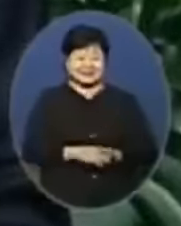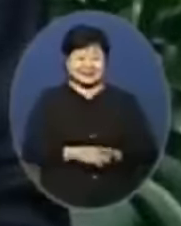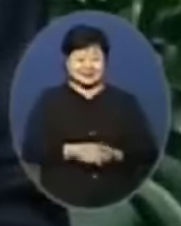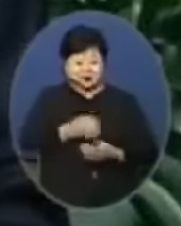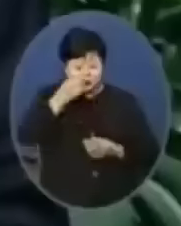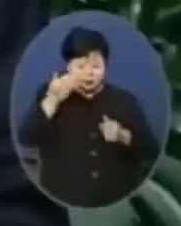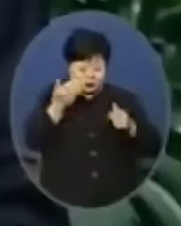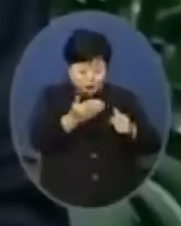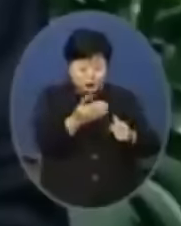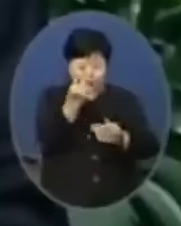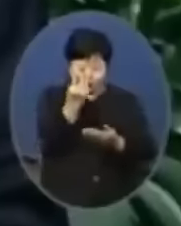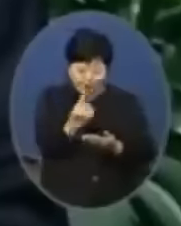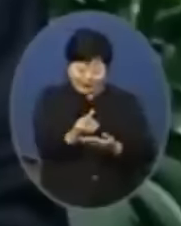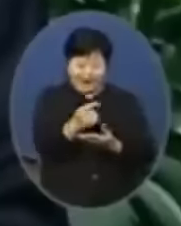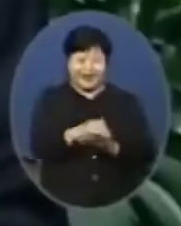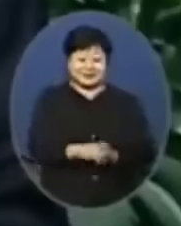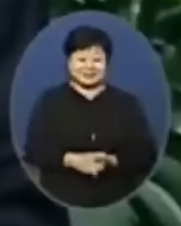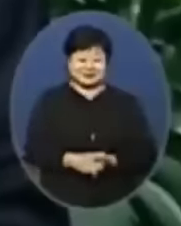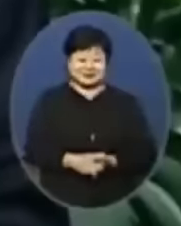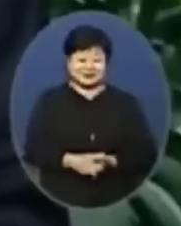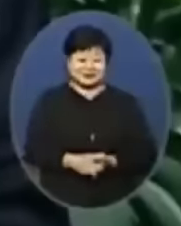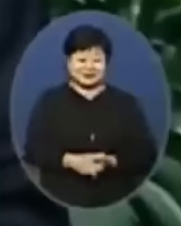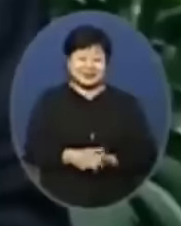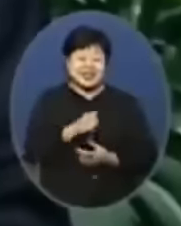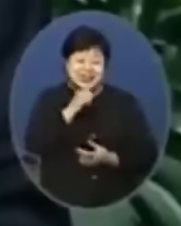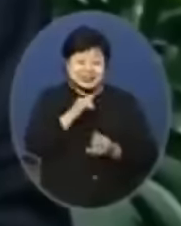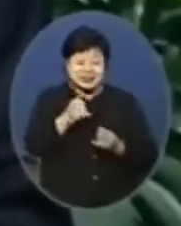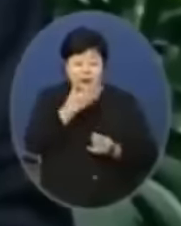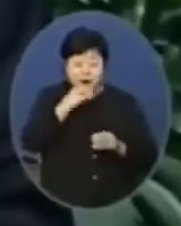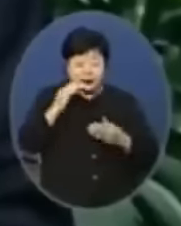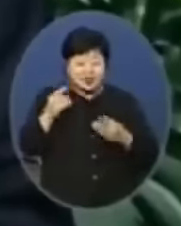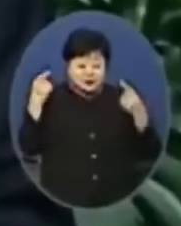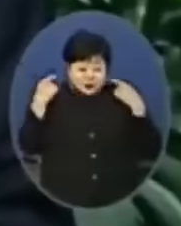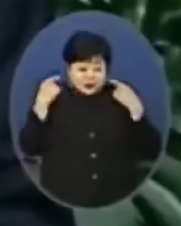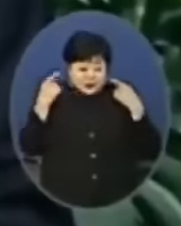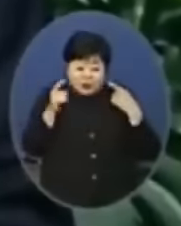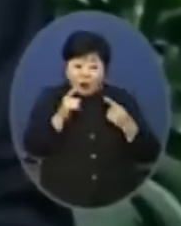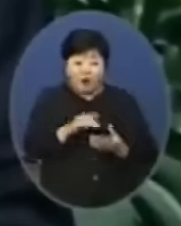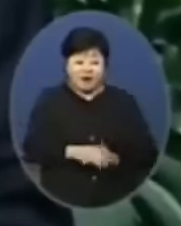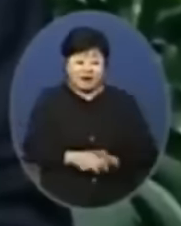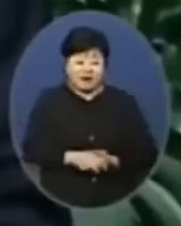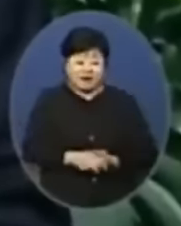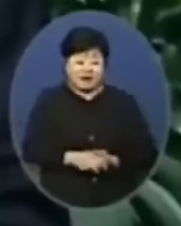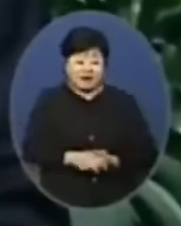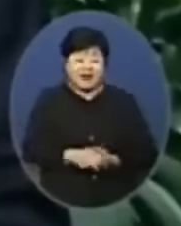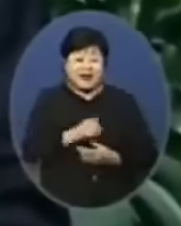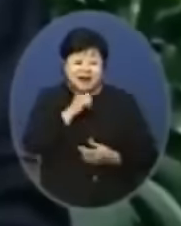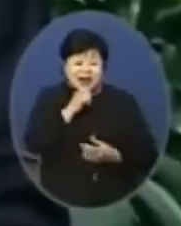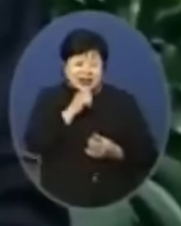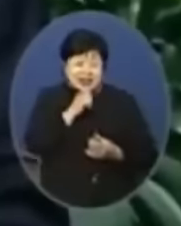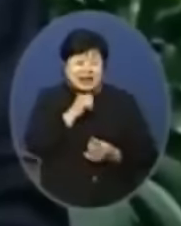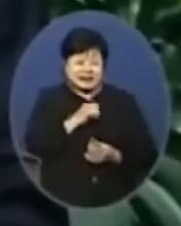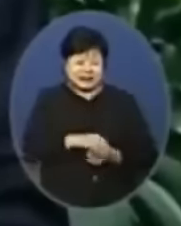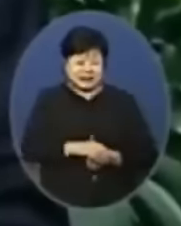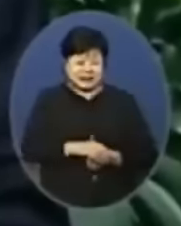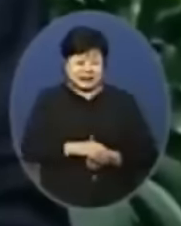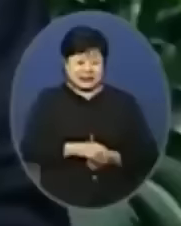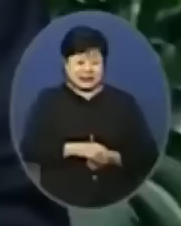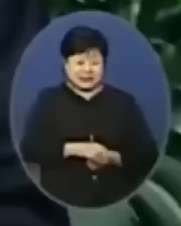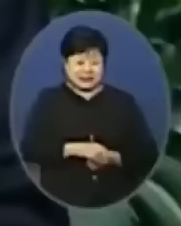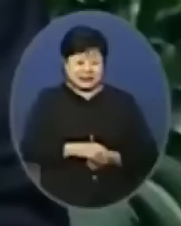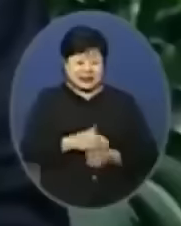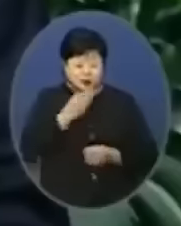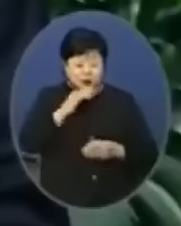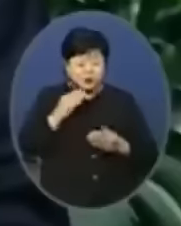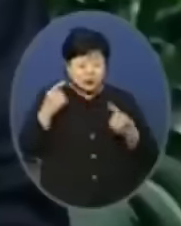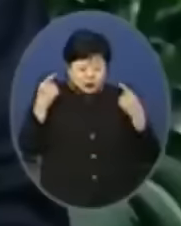꿈을 주기 위해서 왔다고 말씀하는 것입니다. 가난한 자에게 복된 소식이 뭡니까? 여러분 가난한데 제가 여러분 집에 복된